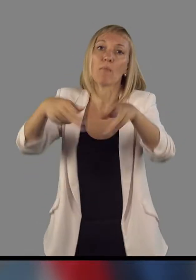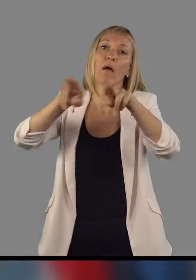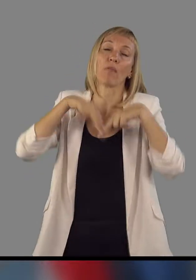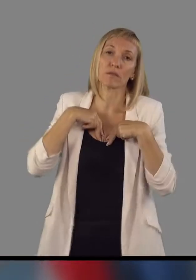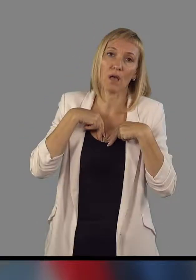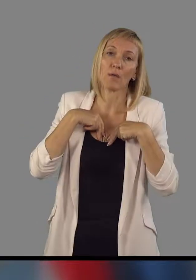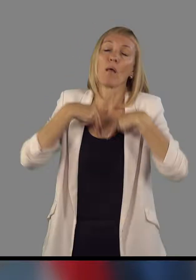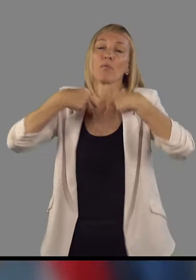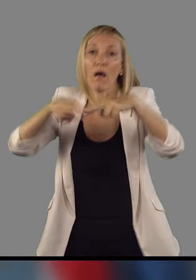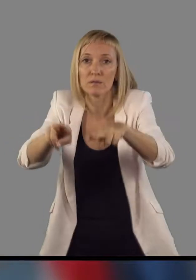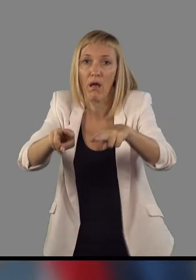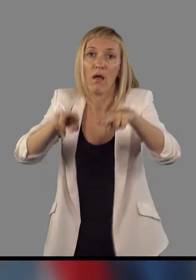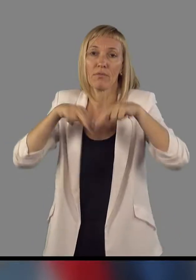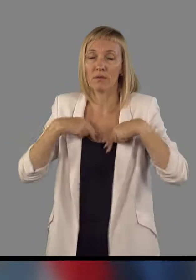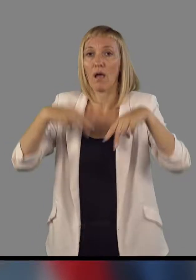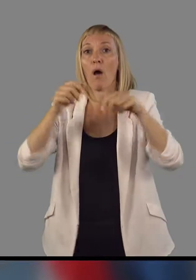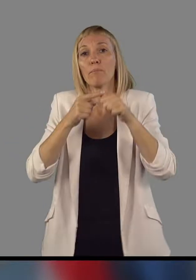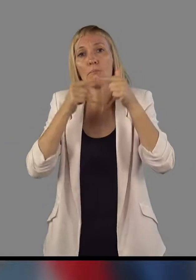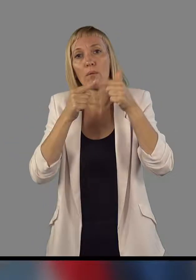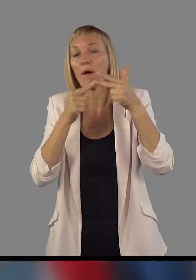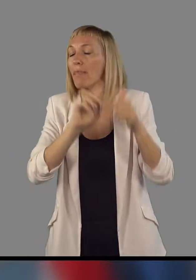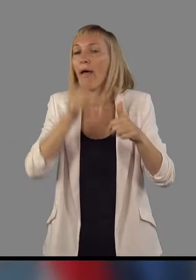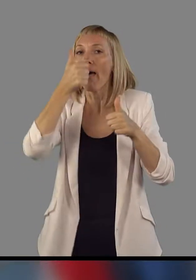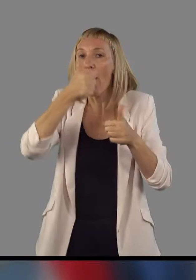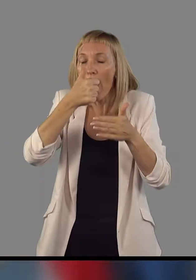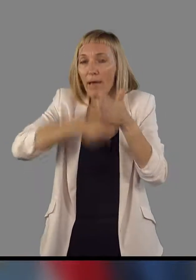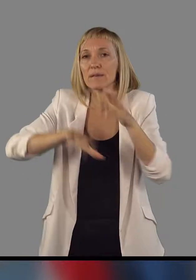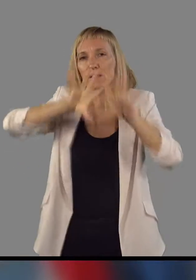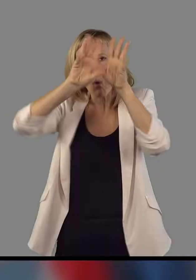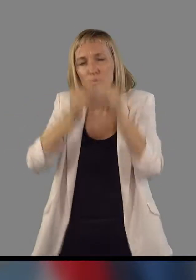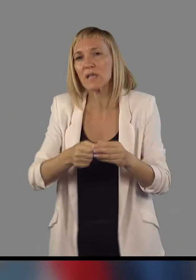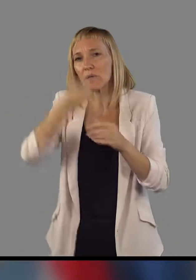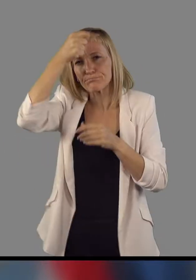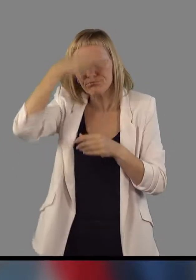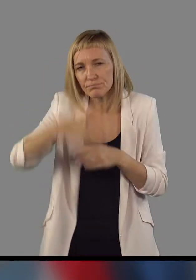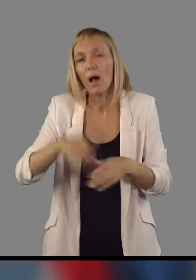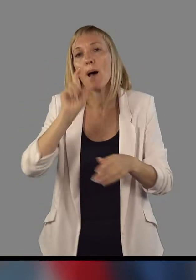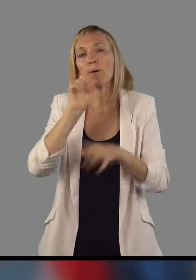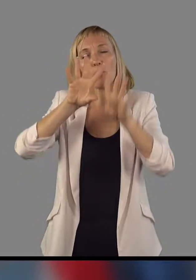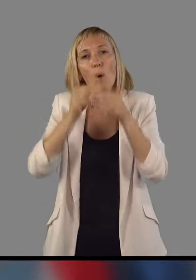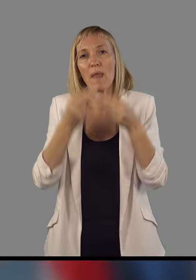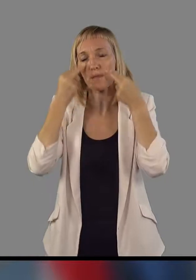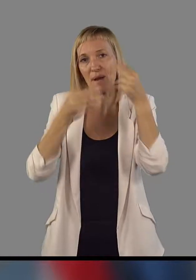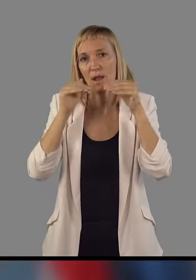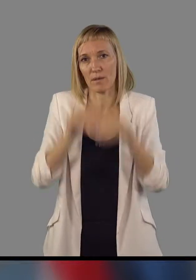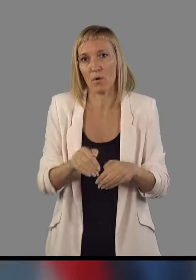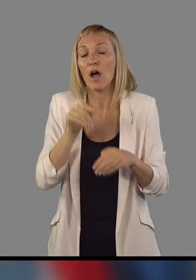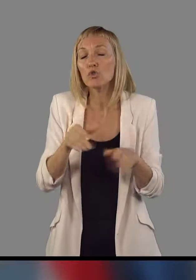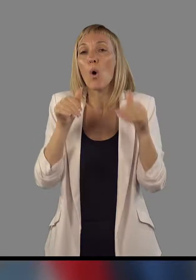jih je lahko 10 ali pa 20, pa bo toliko potem tudi teh pritožb. Tako da to vse